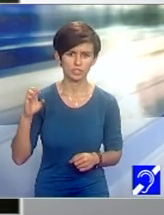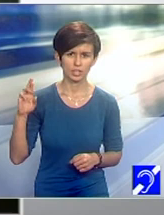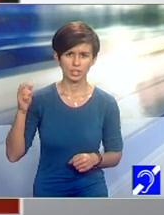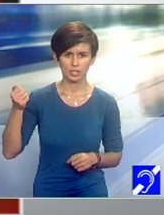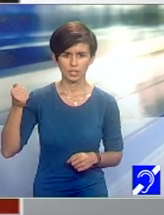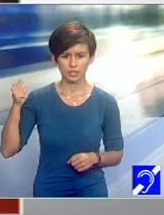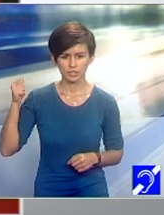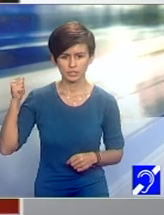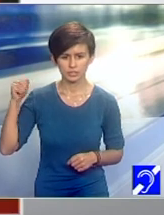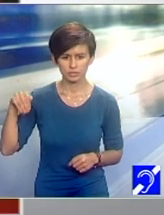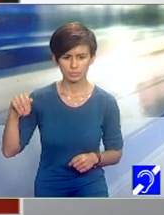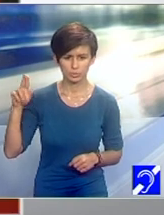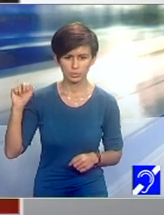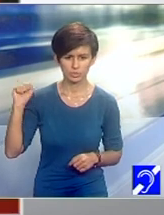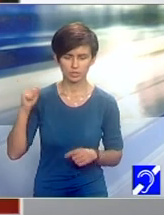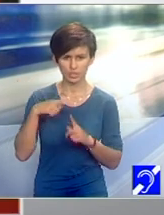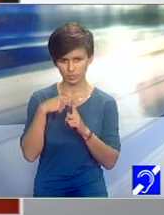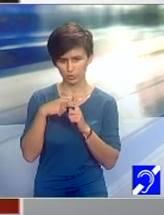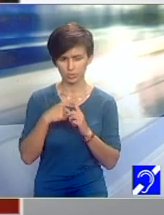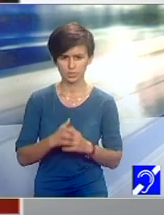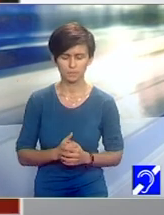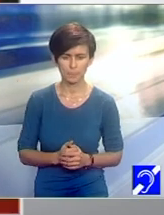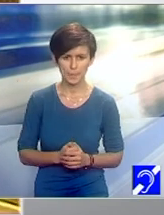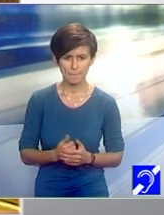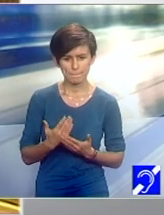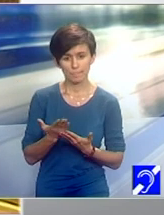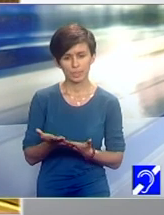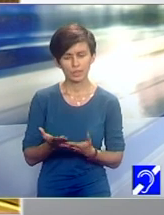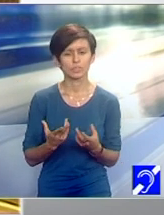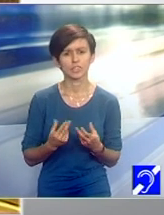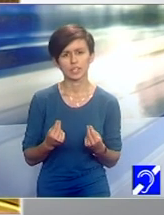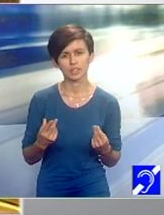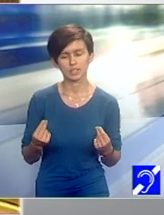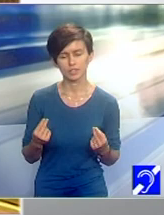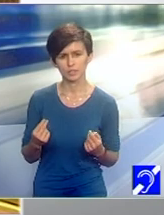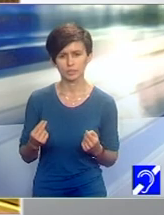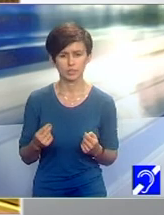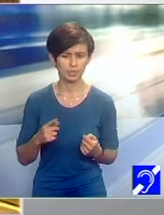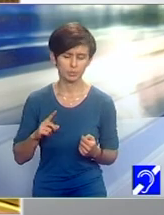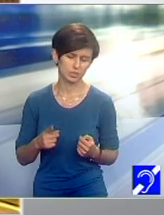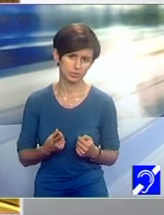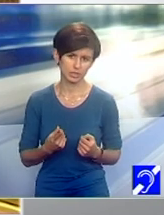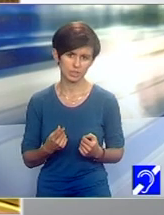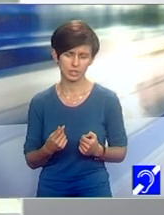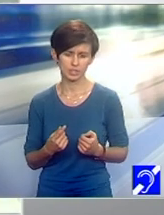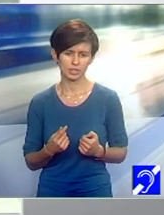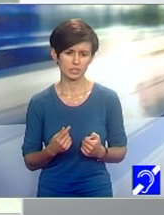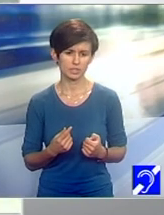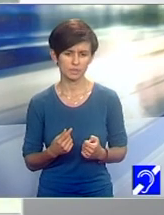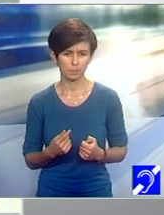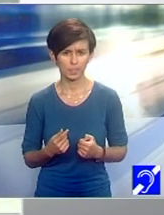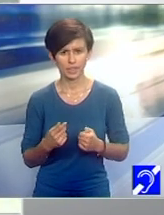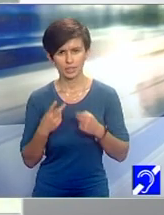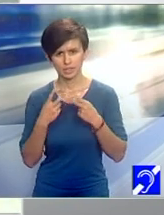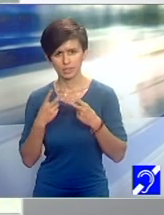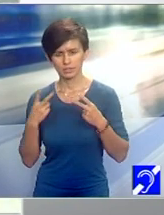Plus, desigur că oferă multe, destul de multe posibilități de a